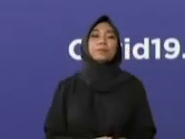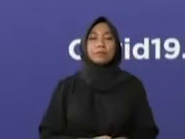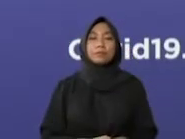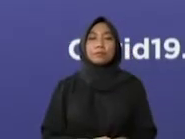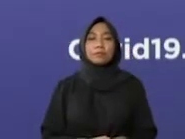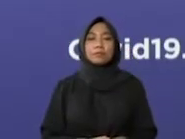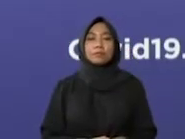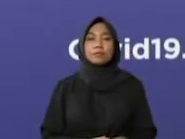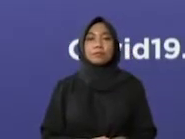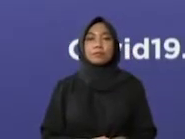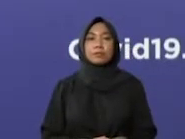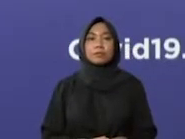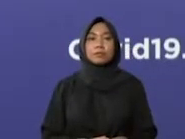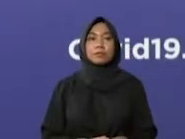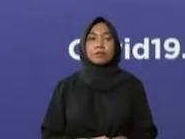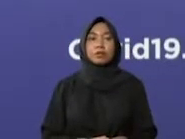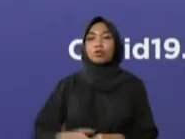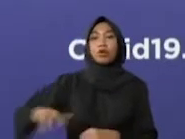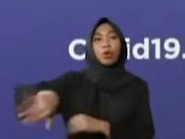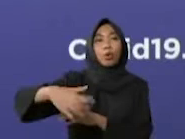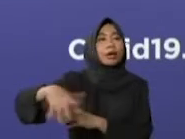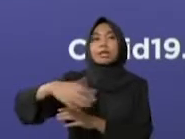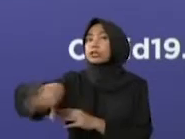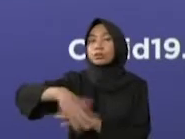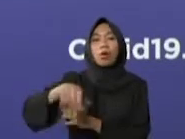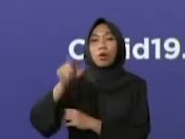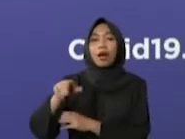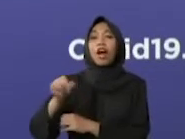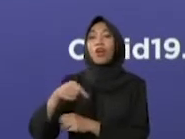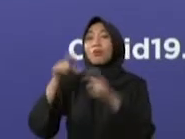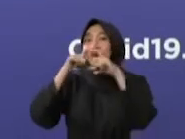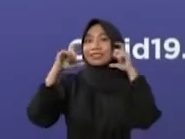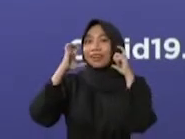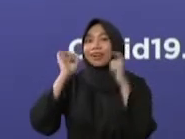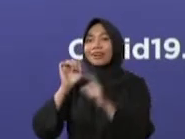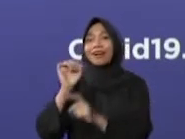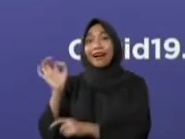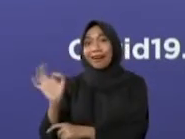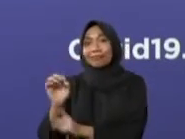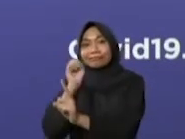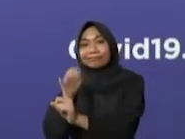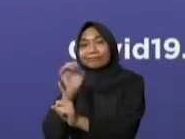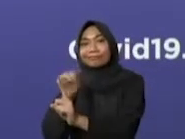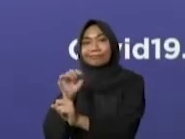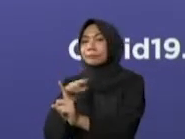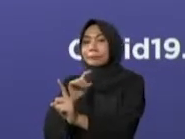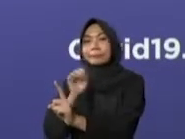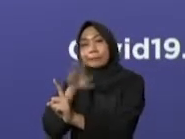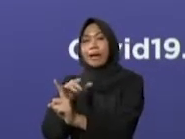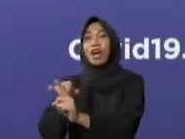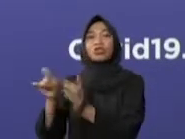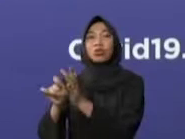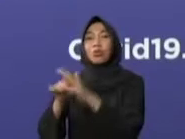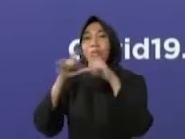kita Ingatkan siapapun keluarga kita kalau tidak menggunakan masker atau menggunakan masker dengan cara yang